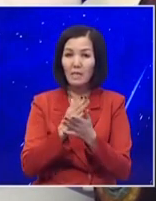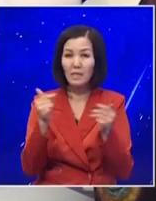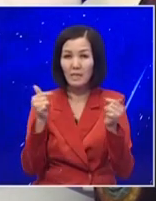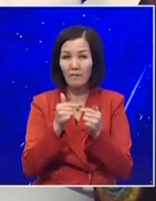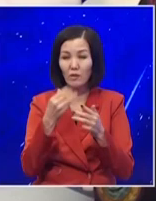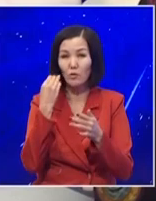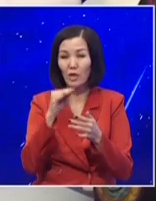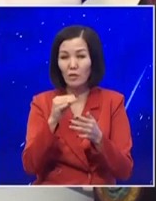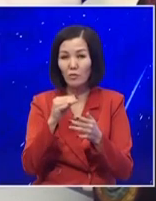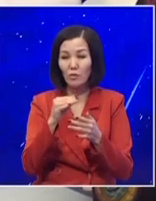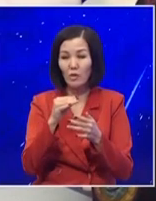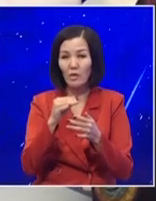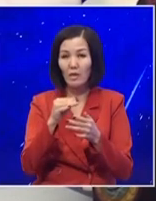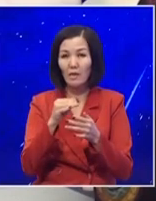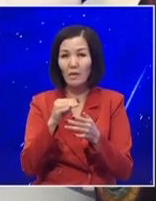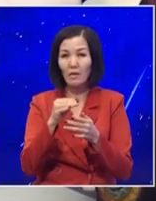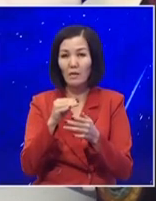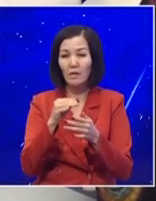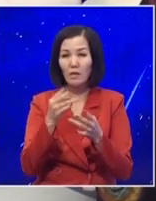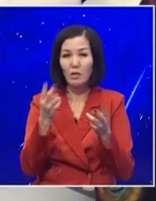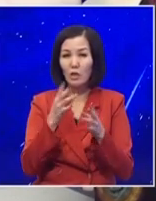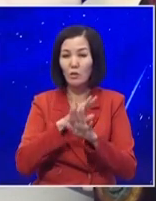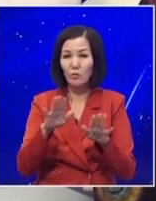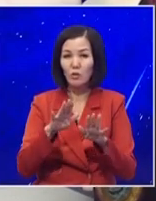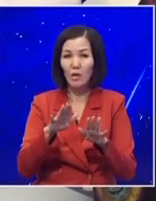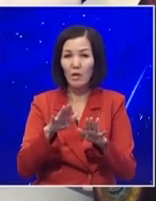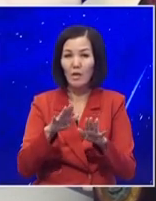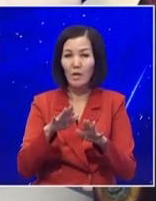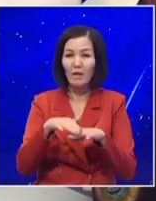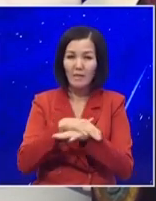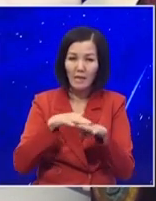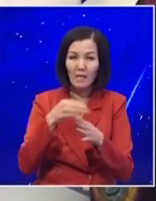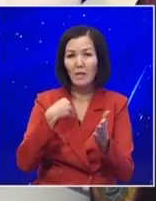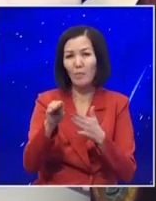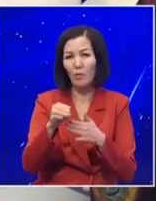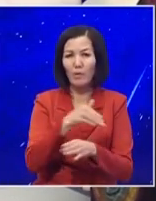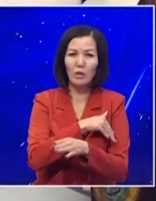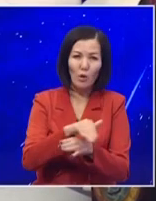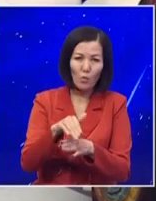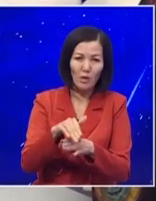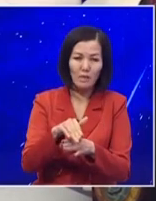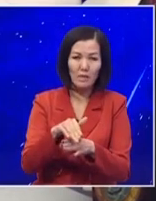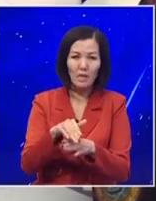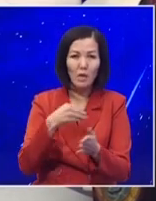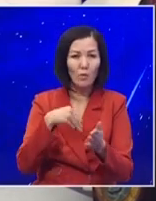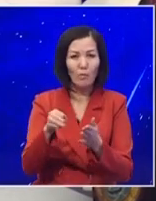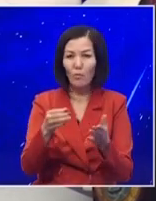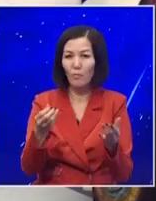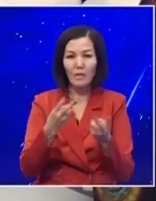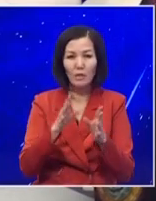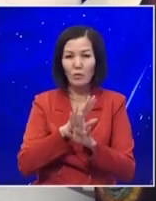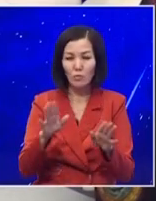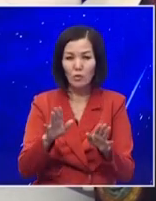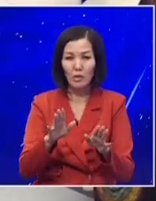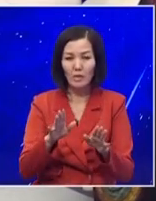соответствия и качества на эту изделие. Избегать приобретения пиротехнических изделий именно в стихийной торговле, где